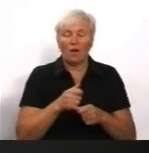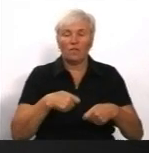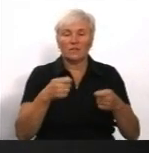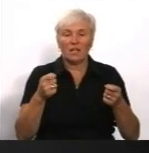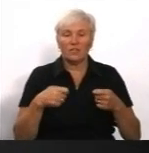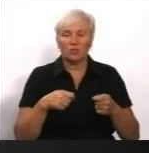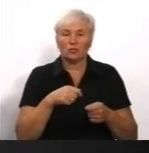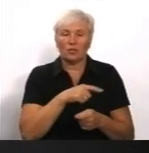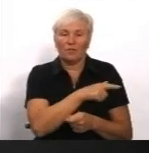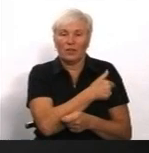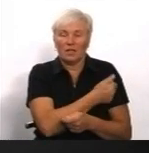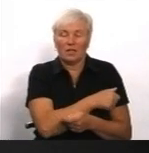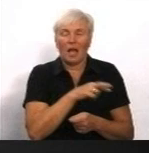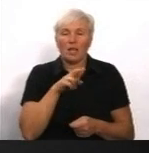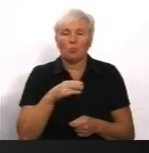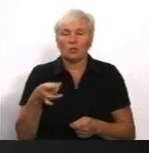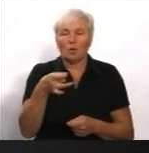ветеринарної дільниці Ямпільського району.